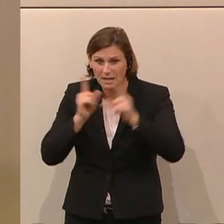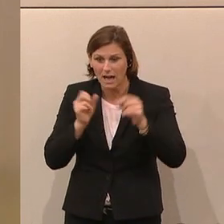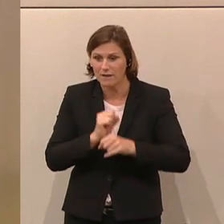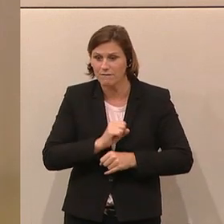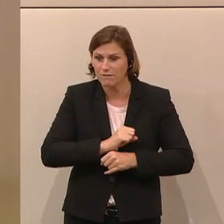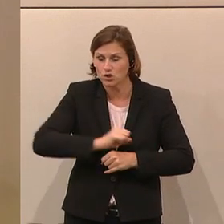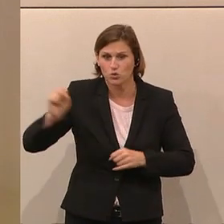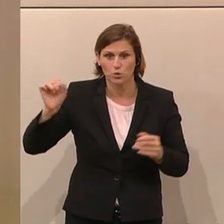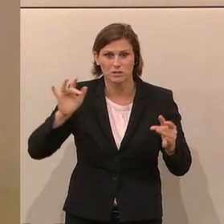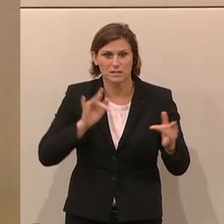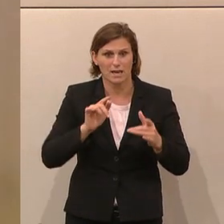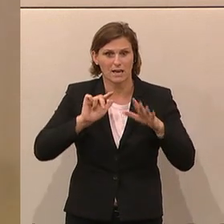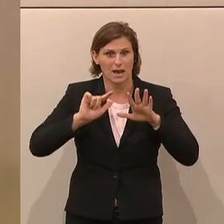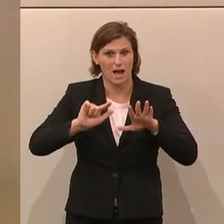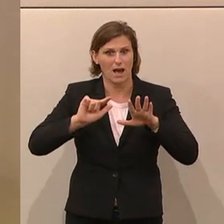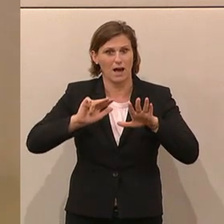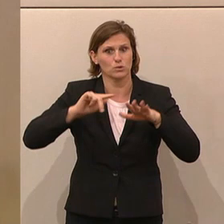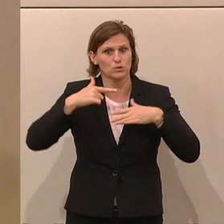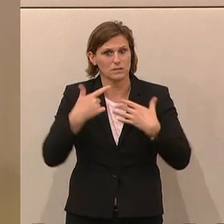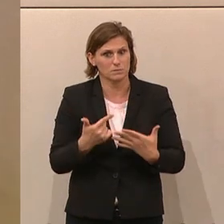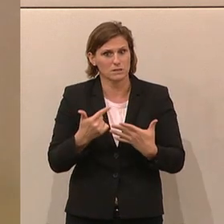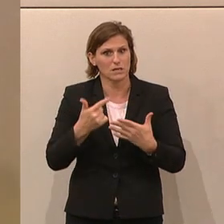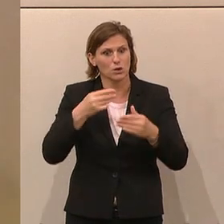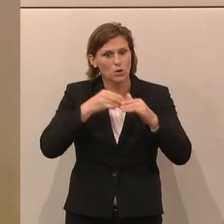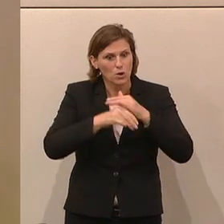§ 78 Urheberrechtsgesetz. Und diese Regierung